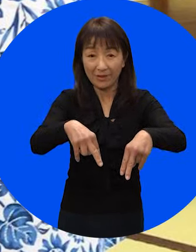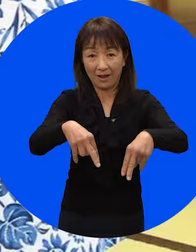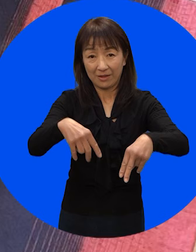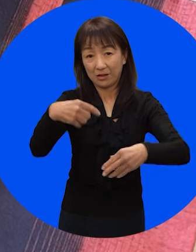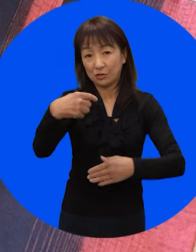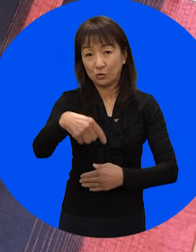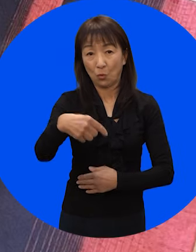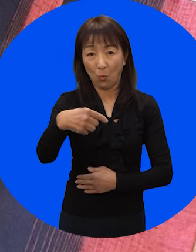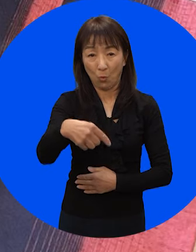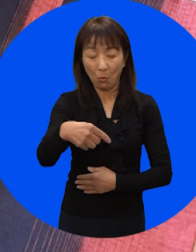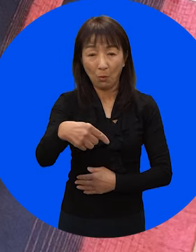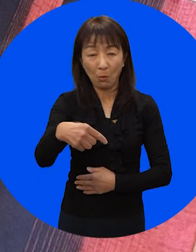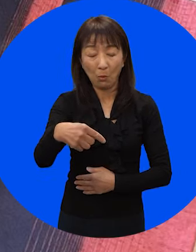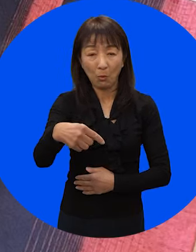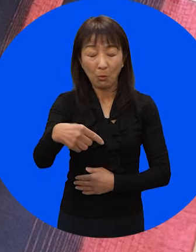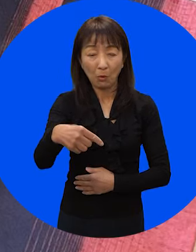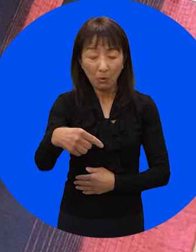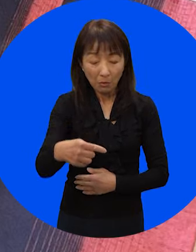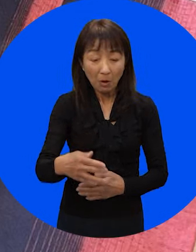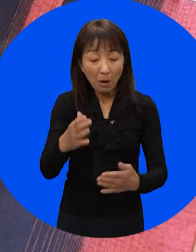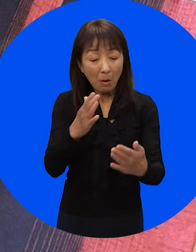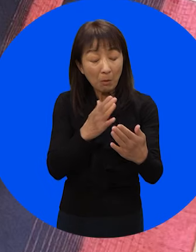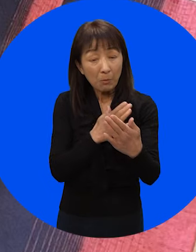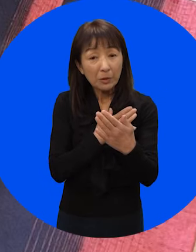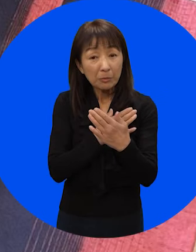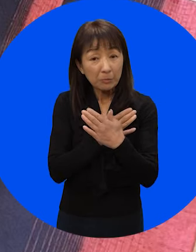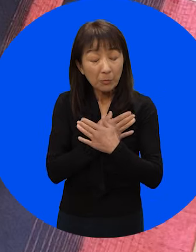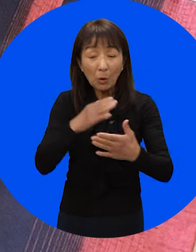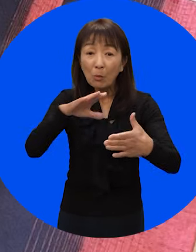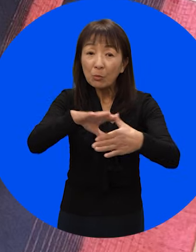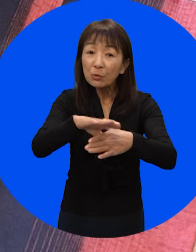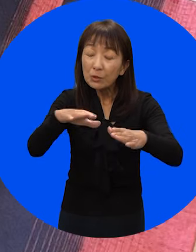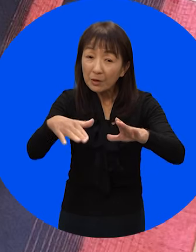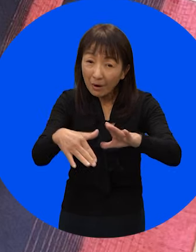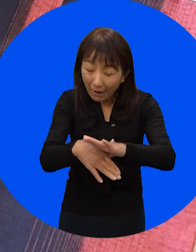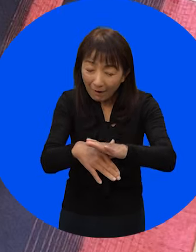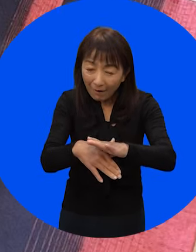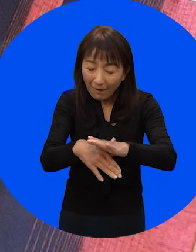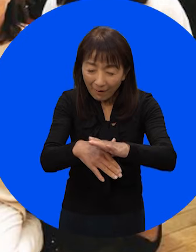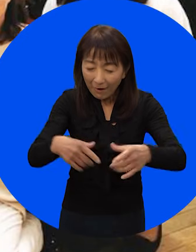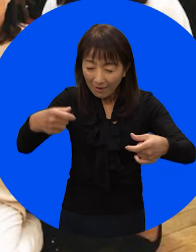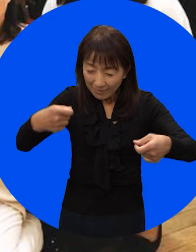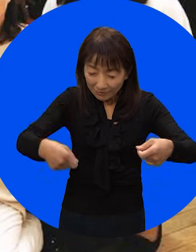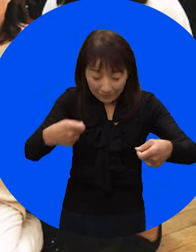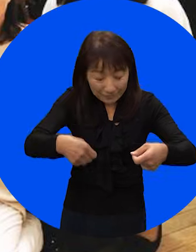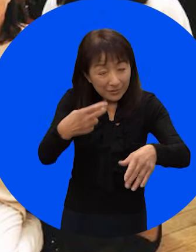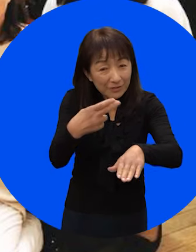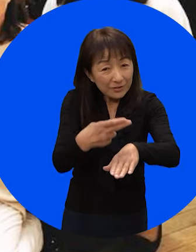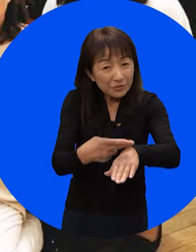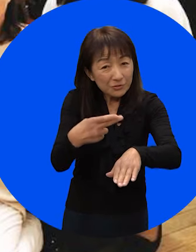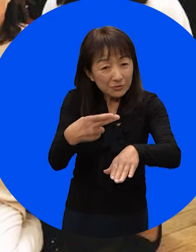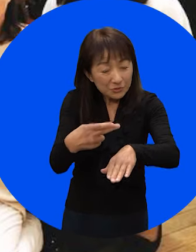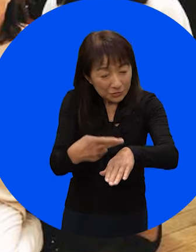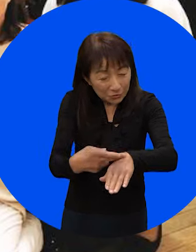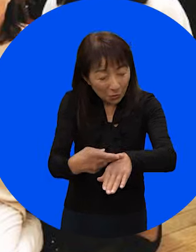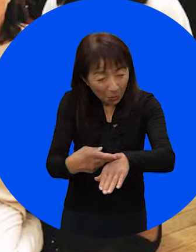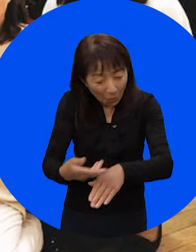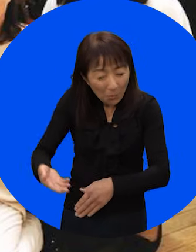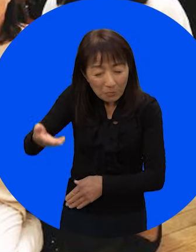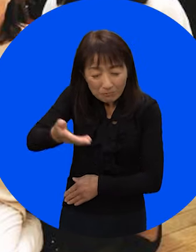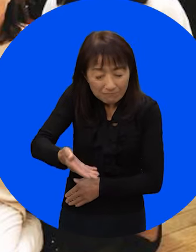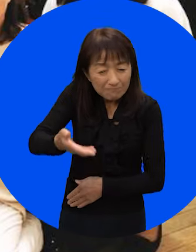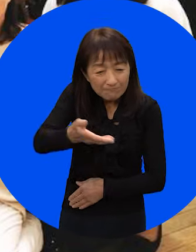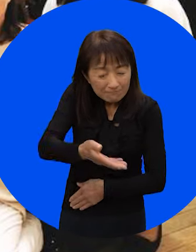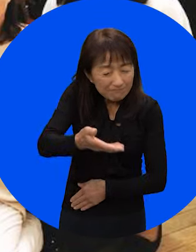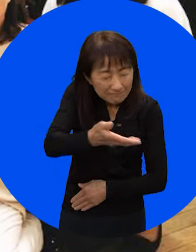。そこには和服の伝統、そしてそれを支える和裁の技術を途絶えさせてはいけないという